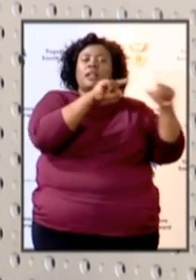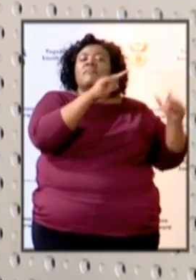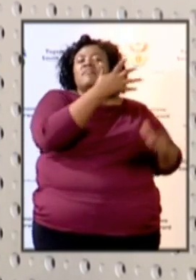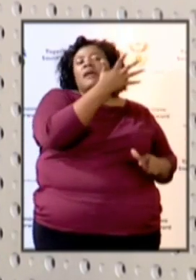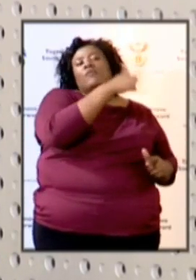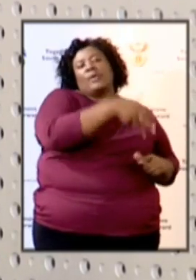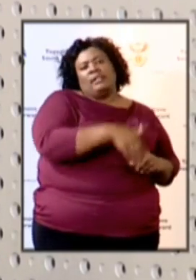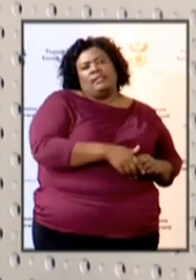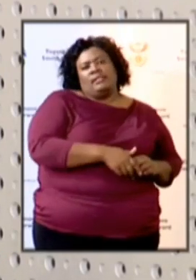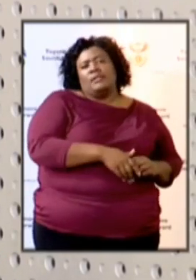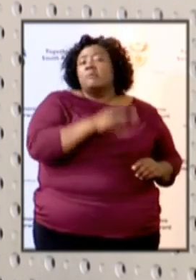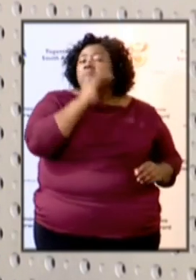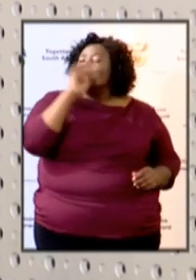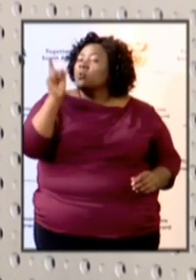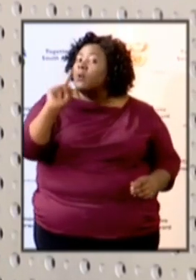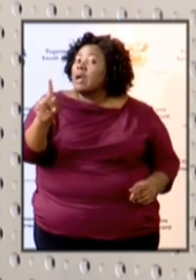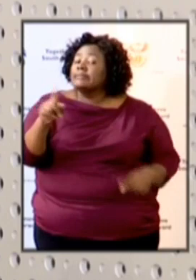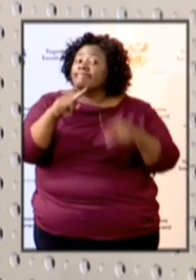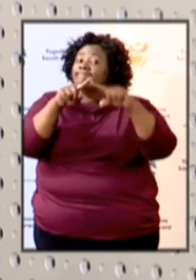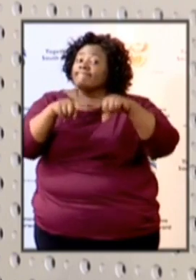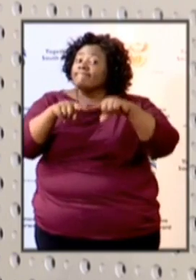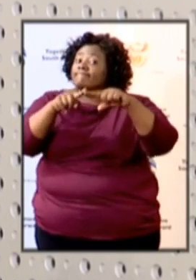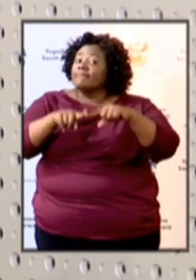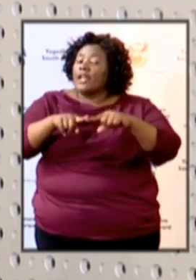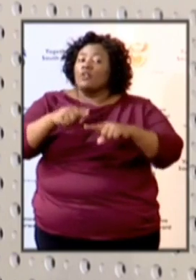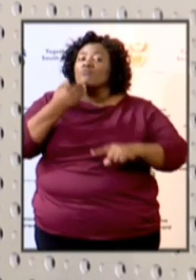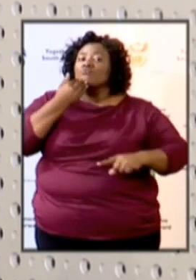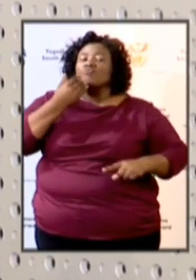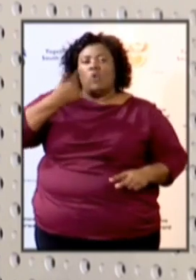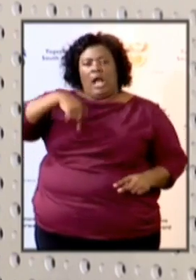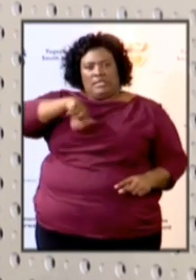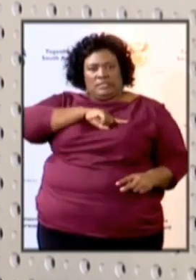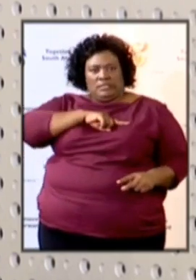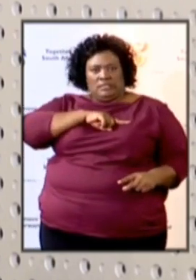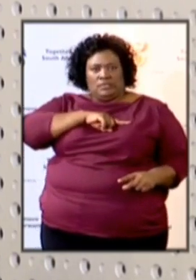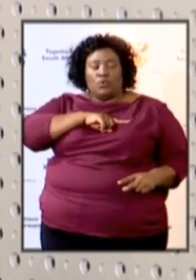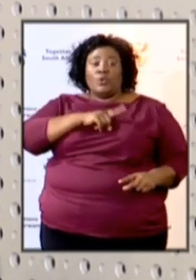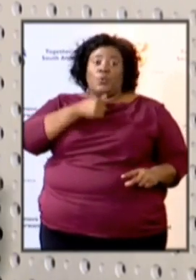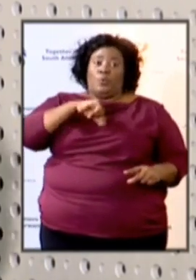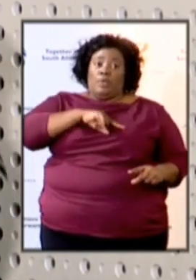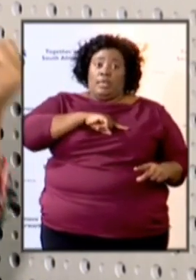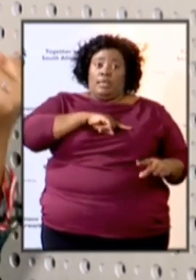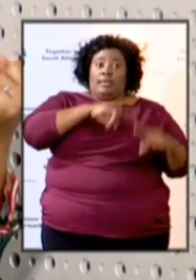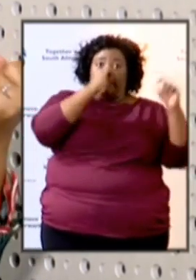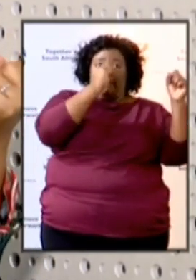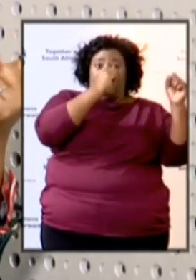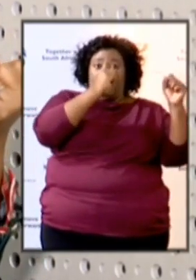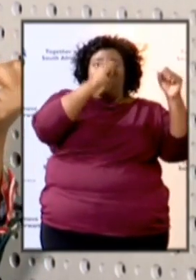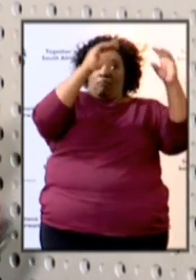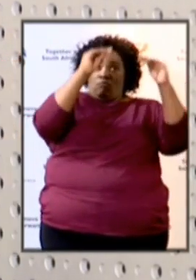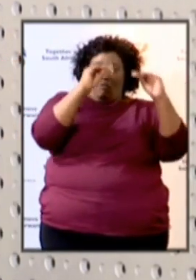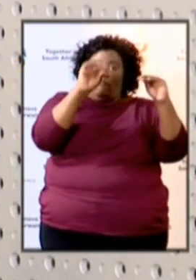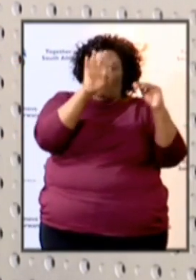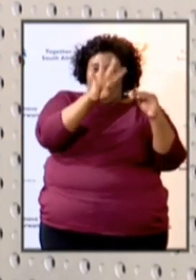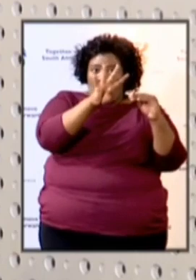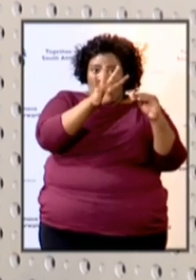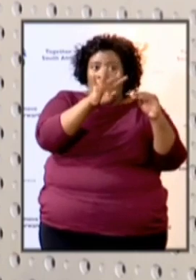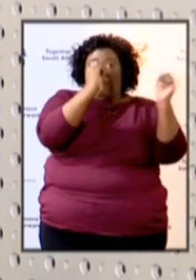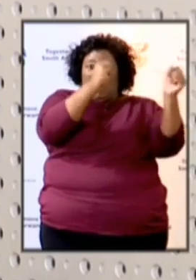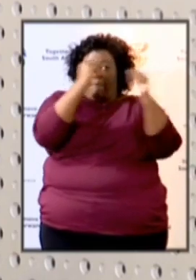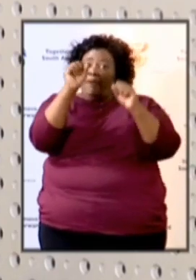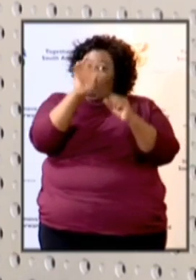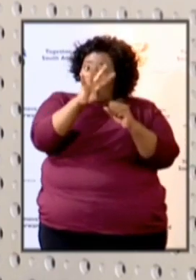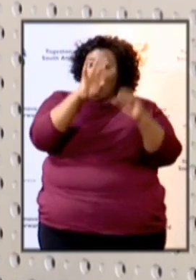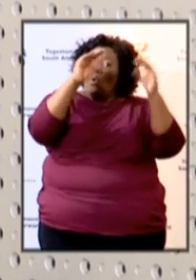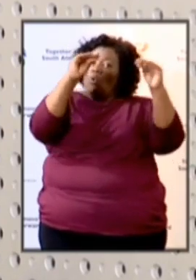kusezandleni zethu empilweni ukuthi siya ku 3 masuka ku 4 noma sihlala ku 4 noma siya ku 5